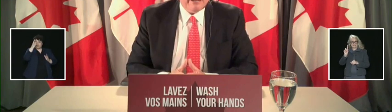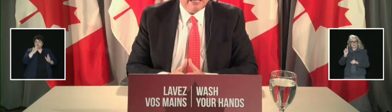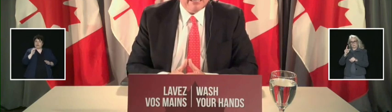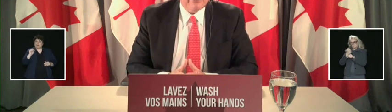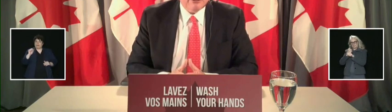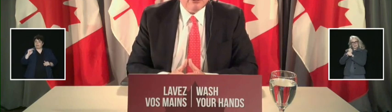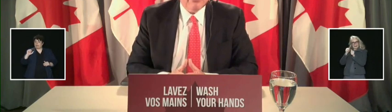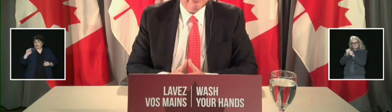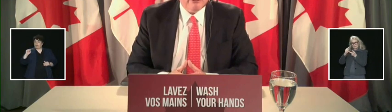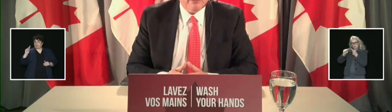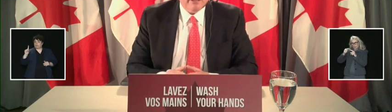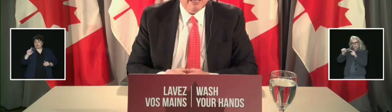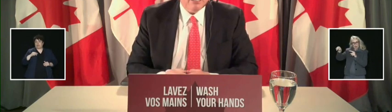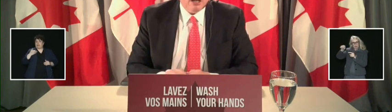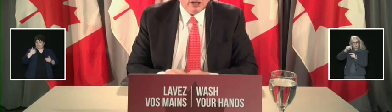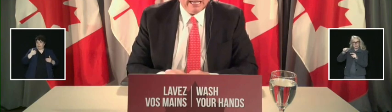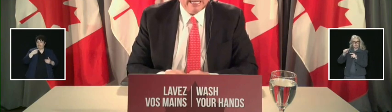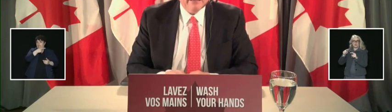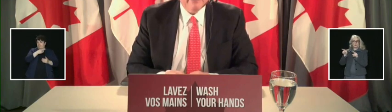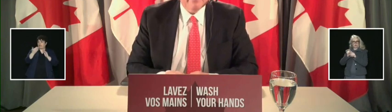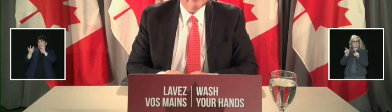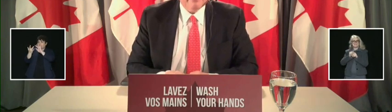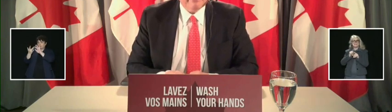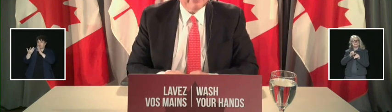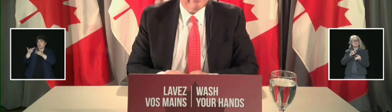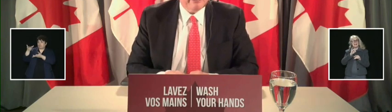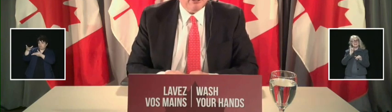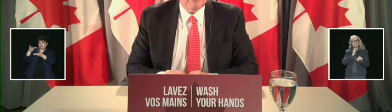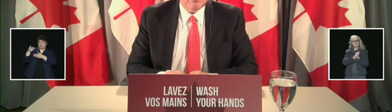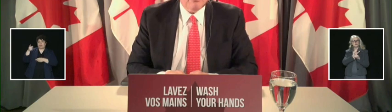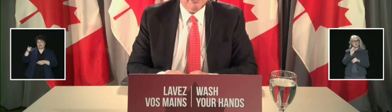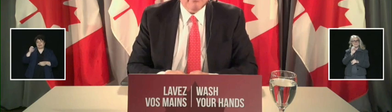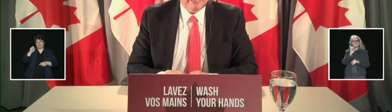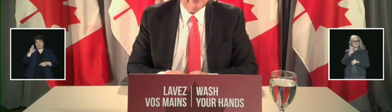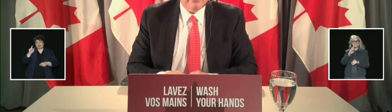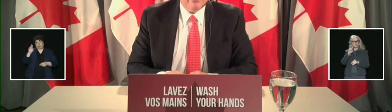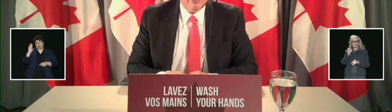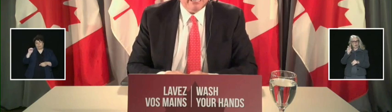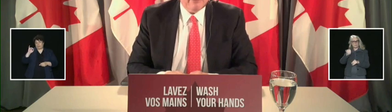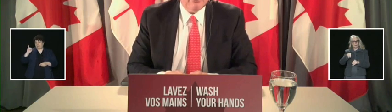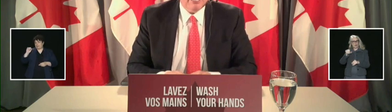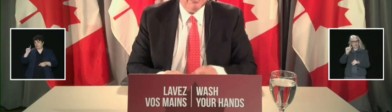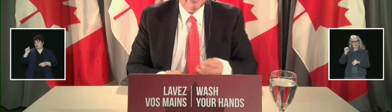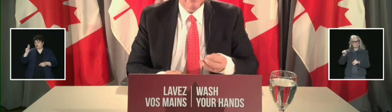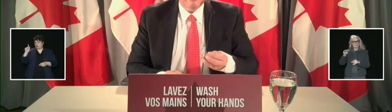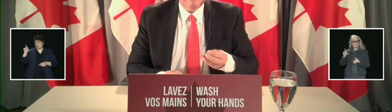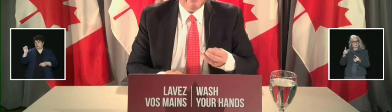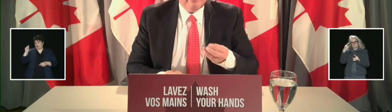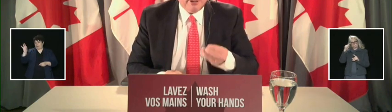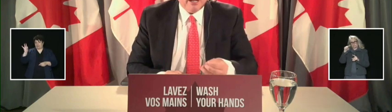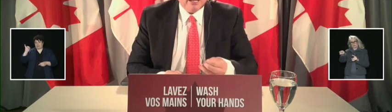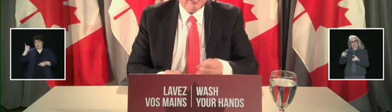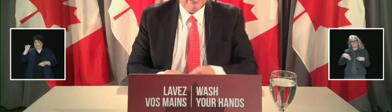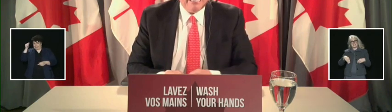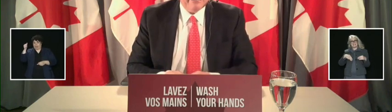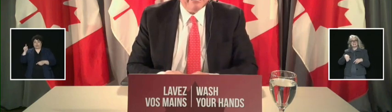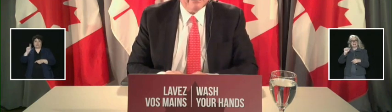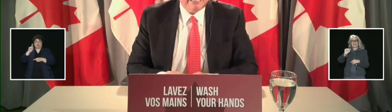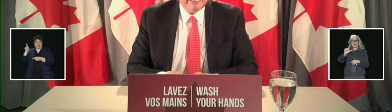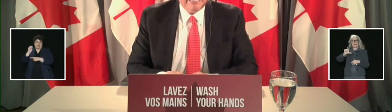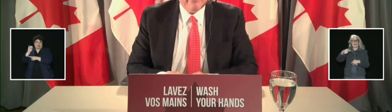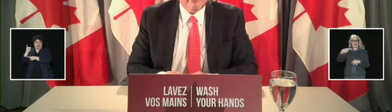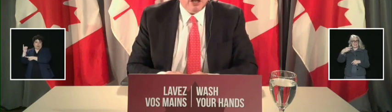homologues et avec l'Institut Serum en Inde. C'est précisément pourquoi le ministre Olga Brahe n'a pas